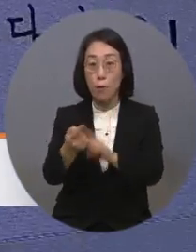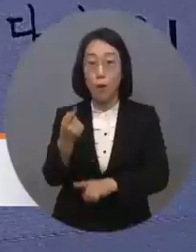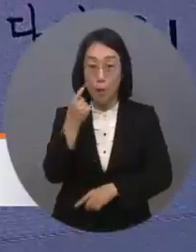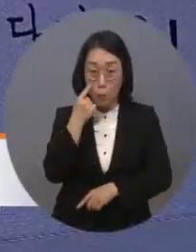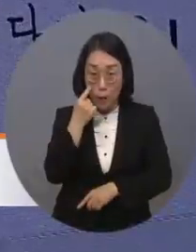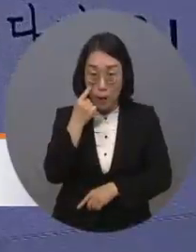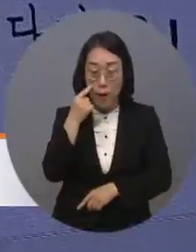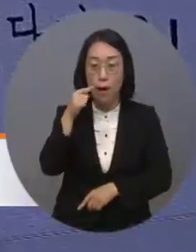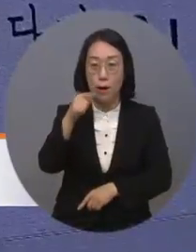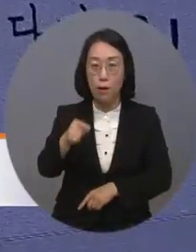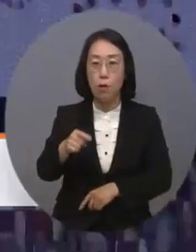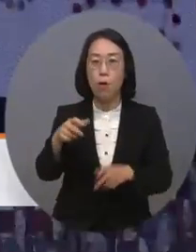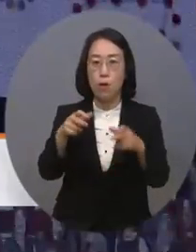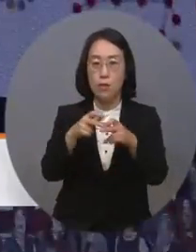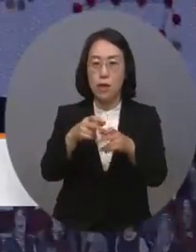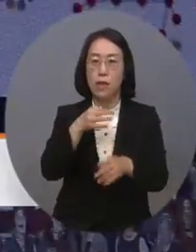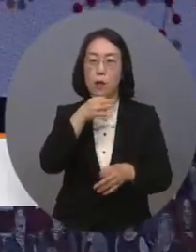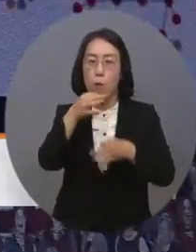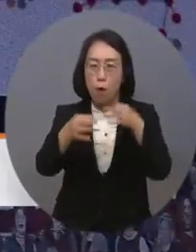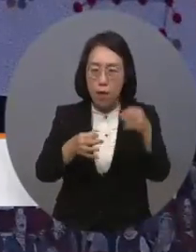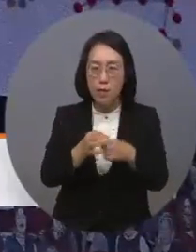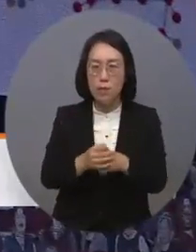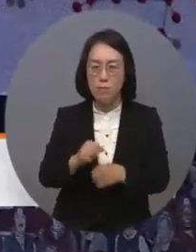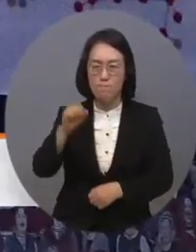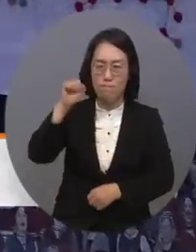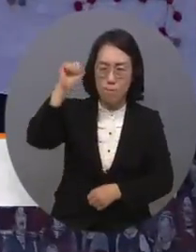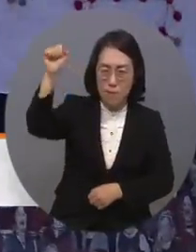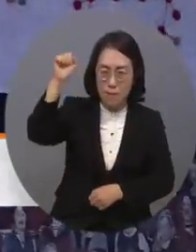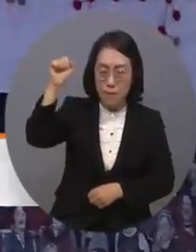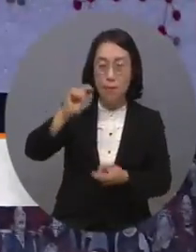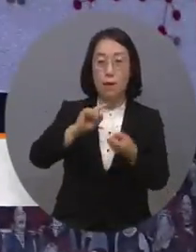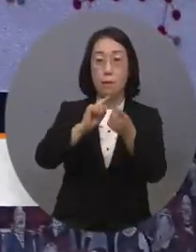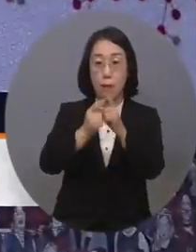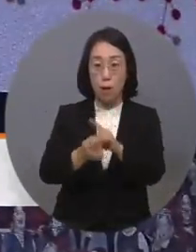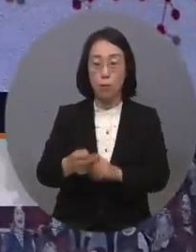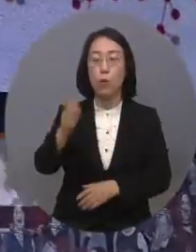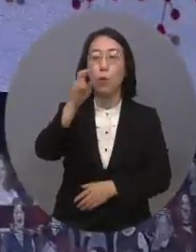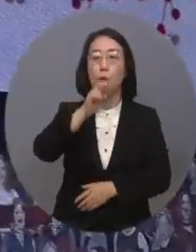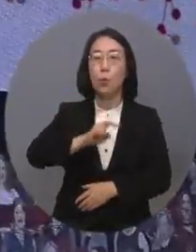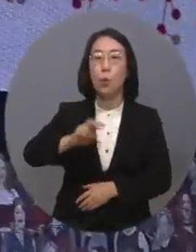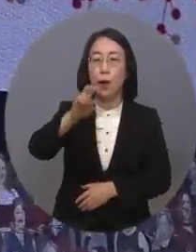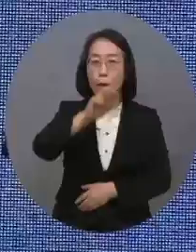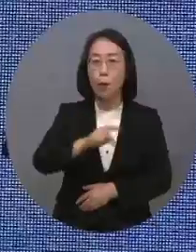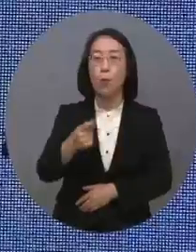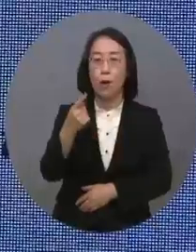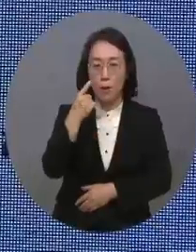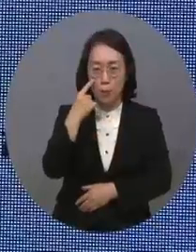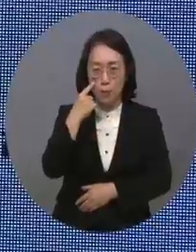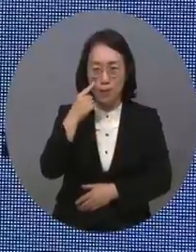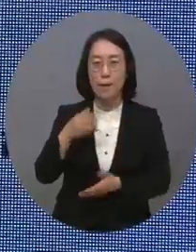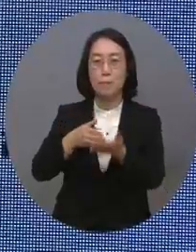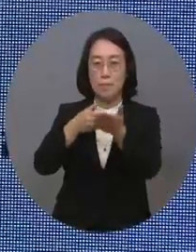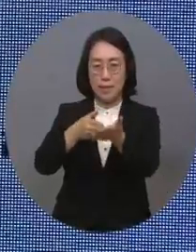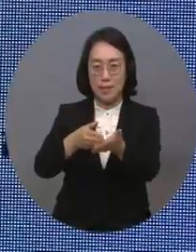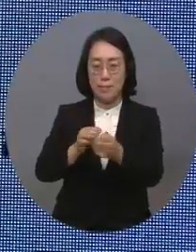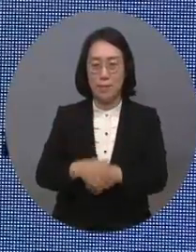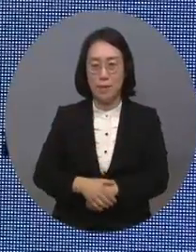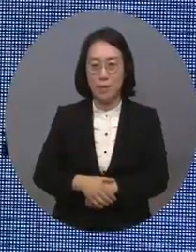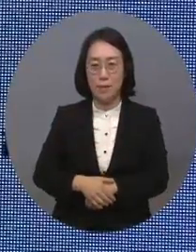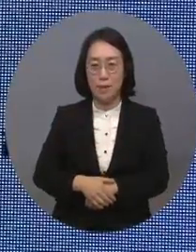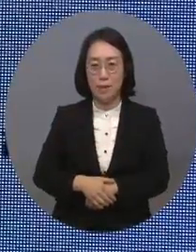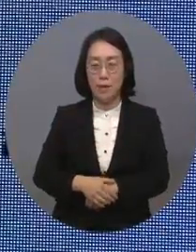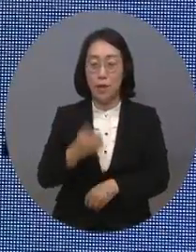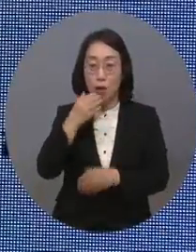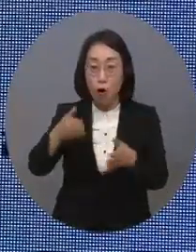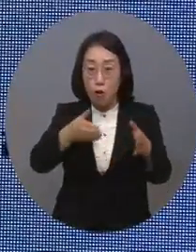표현했던 장애인의 외침, 투쟁을 이제는 합창이라는 방법으로 표현하자는 것입니다. 송창진 경기문화재단